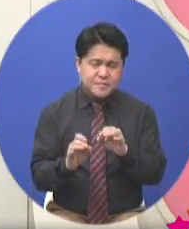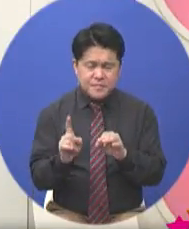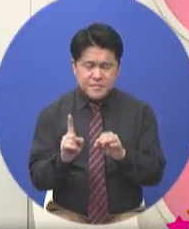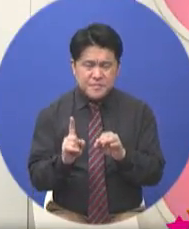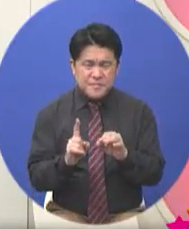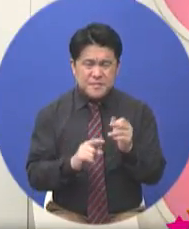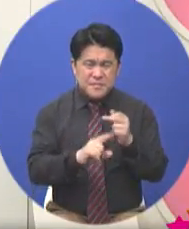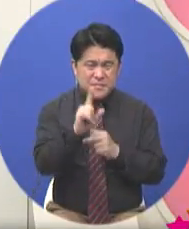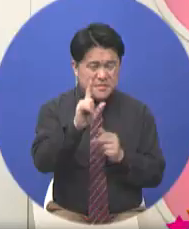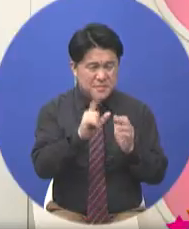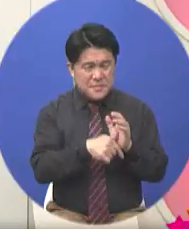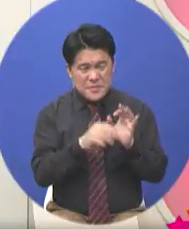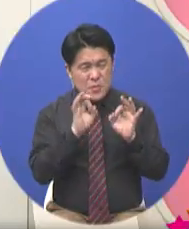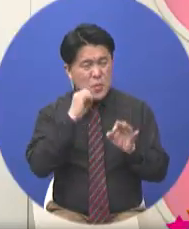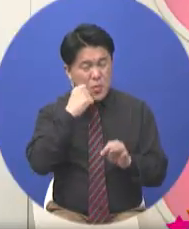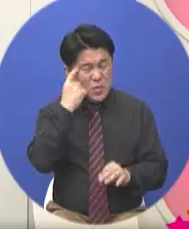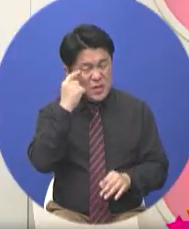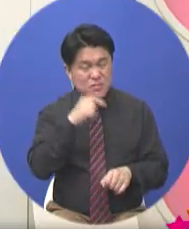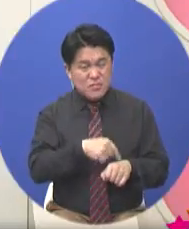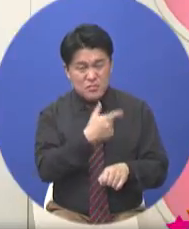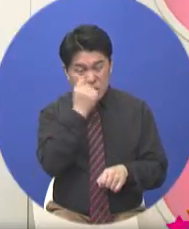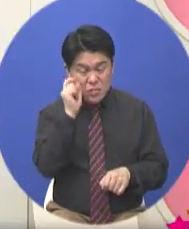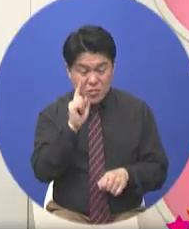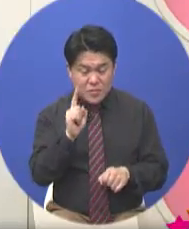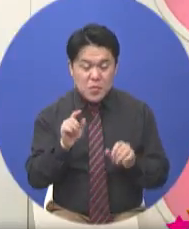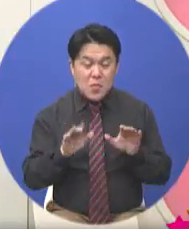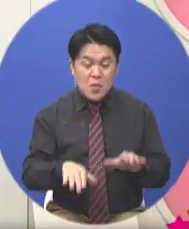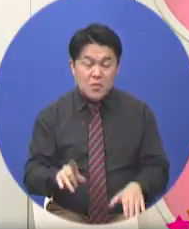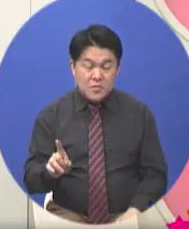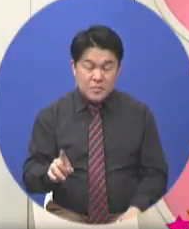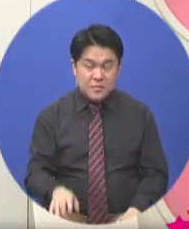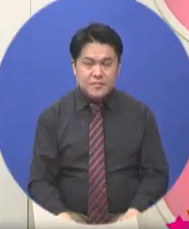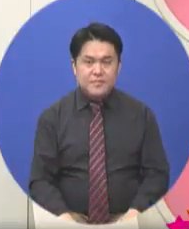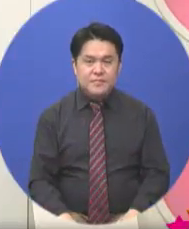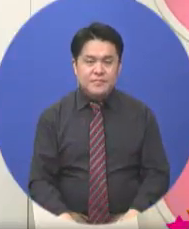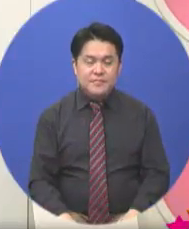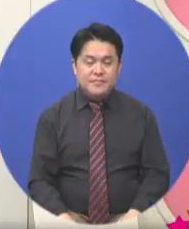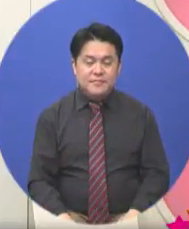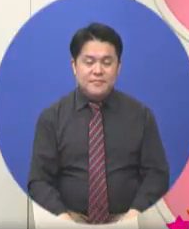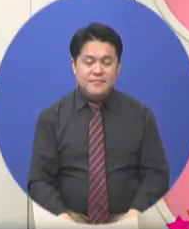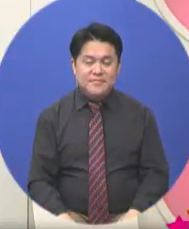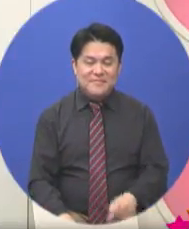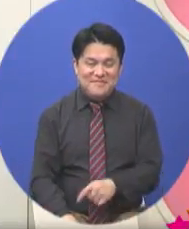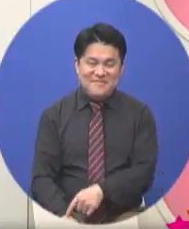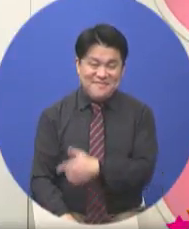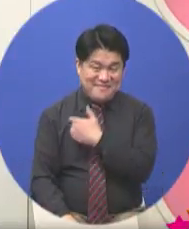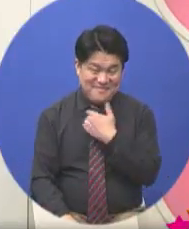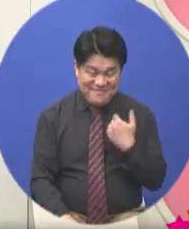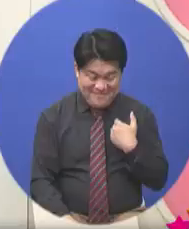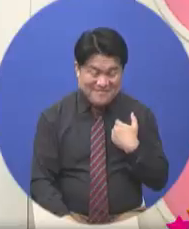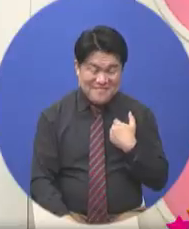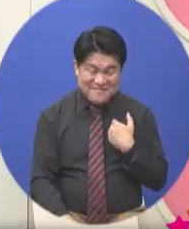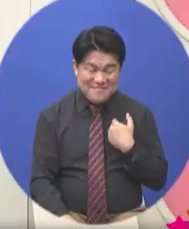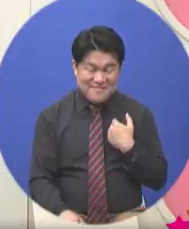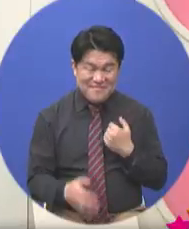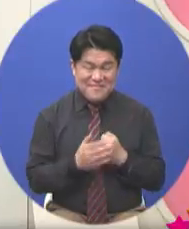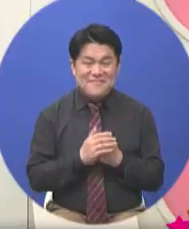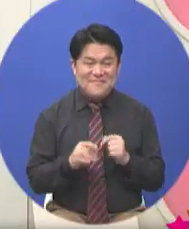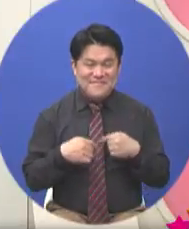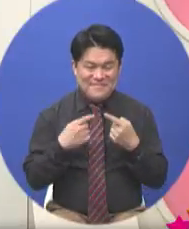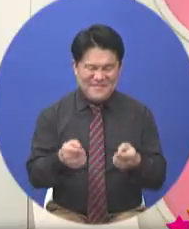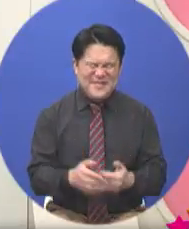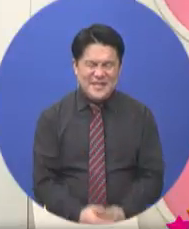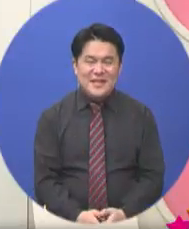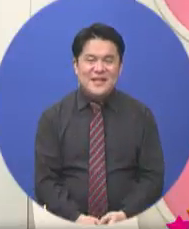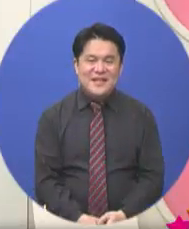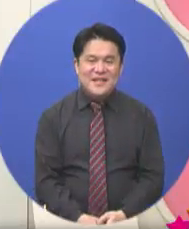없어가지고 못하고 그렇죠. 지금은 오늘은 마침 시간이 돼서 예, 시간이 마침. 있어가지고